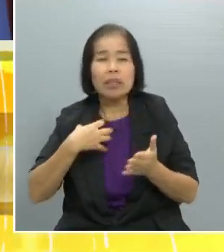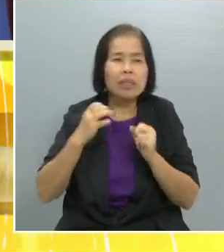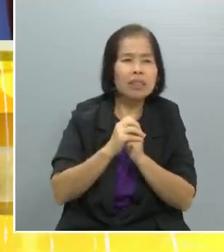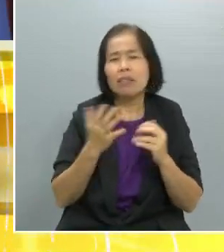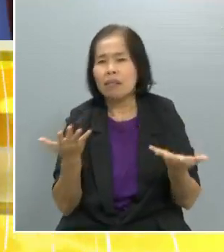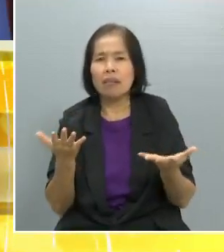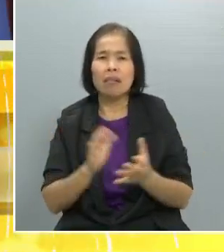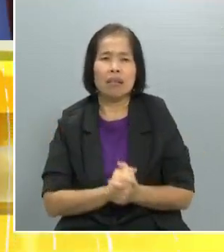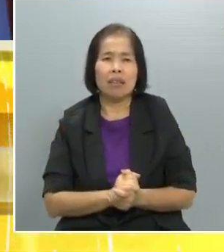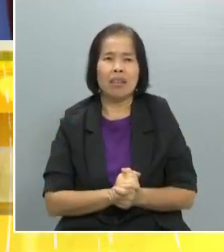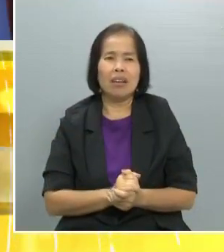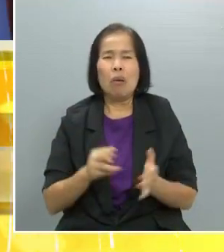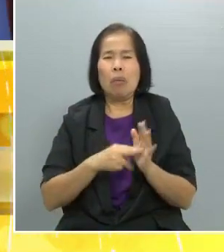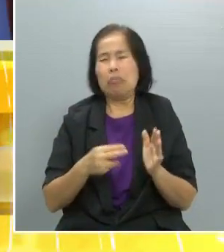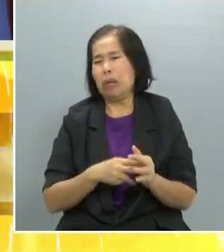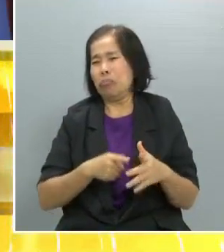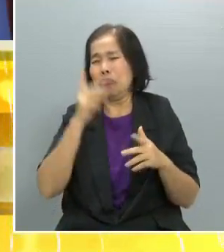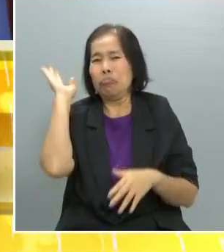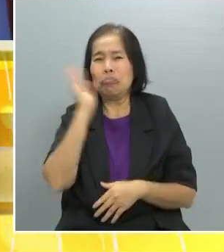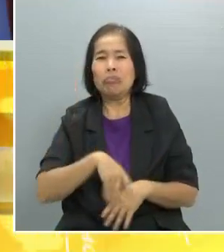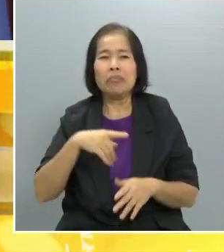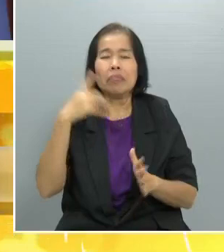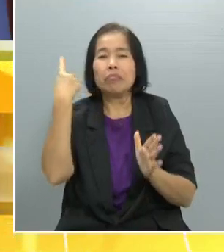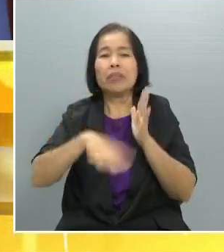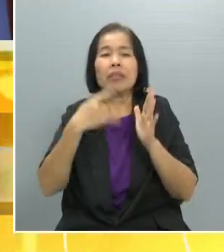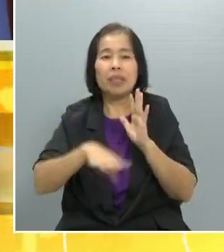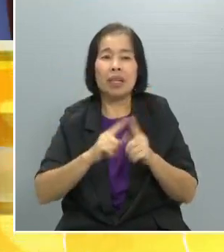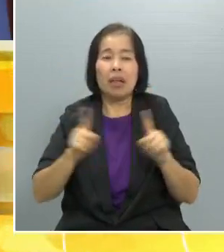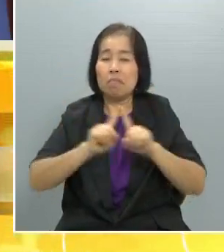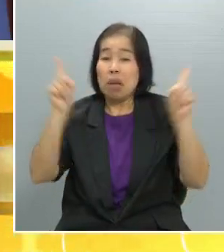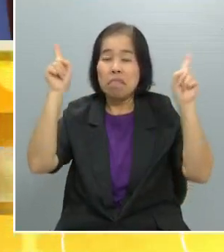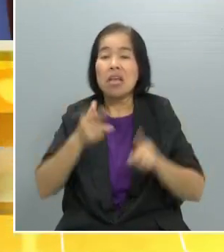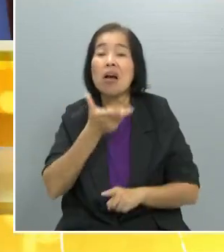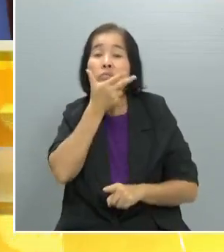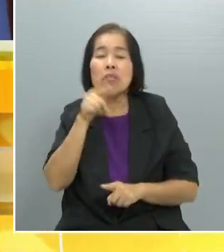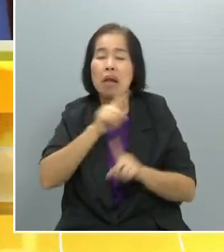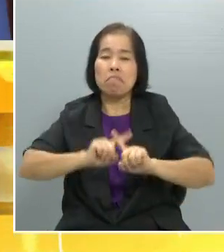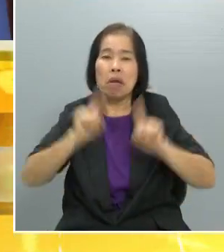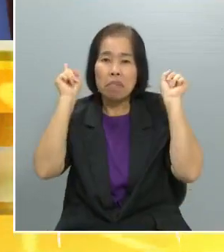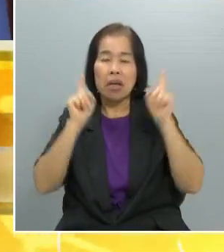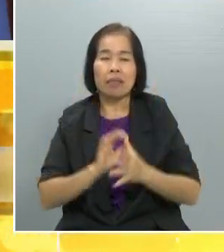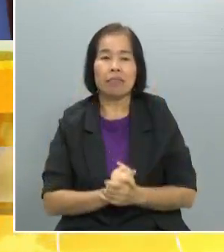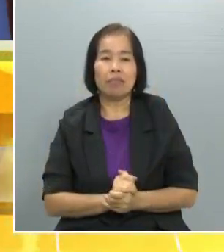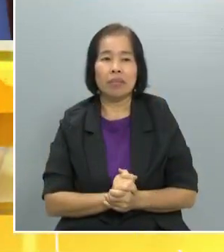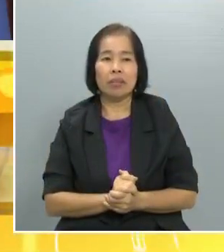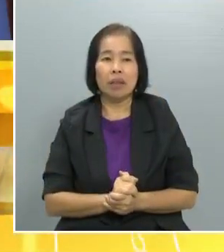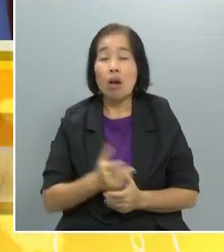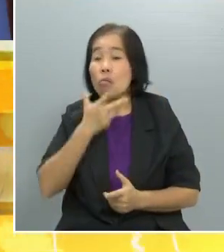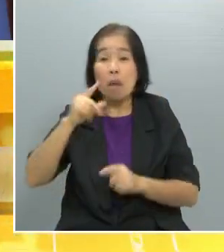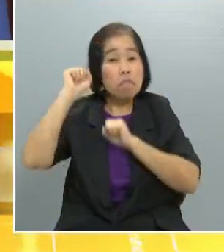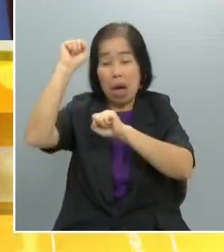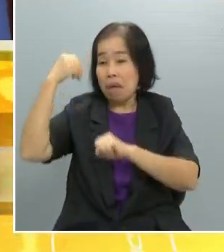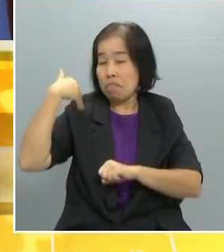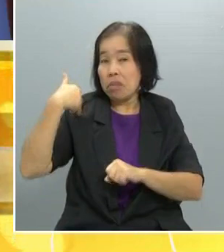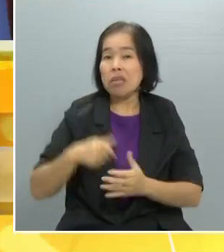คะ มันน้ำทั้งนั้นเลยดูขอเทียบเคียงกับอนุทินเลย ค่ะ เห็นไหมเขาประกาศเลย